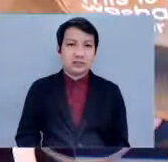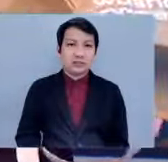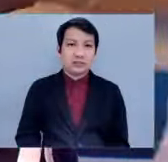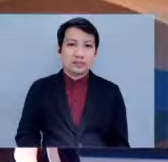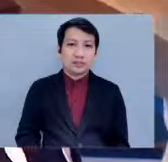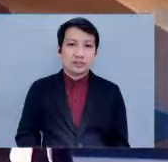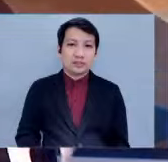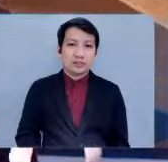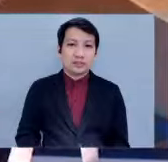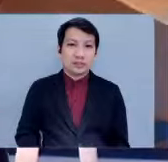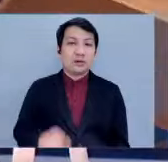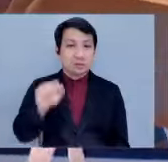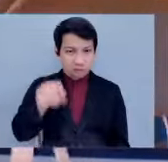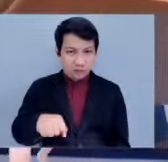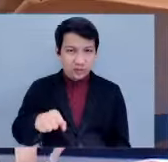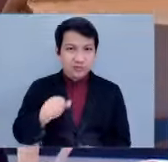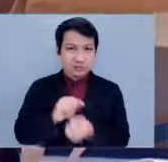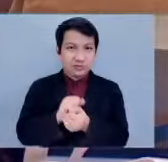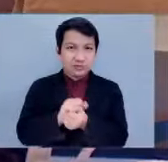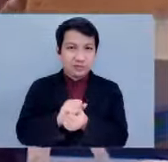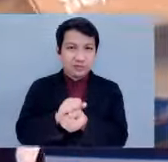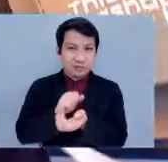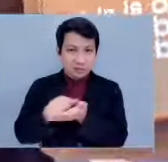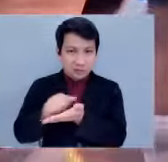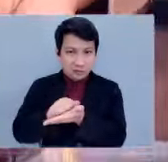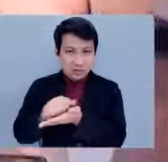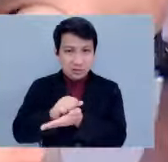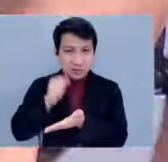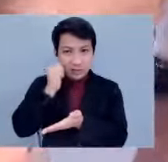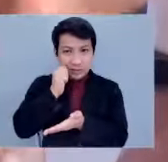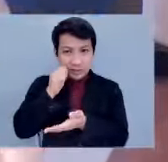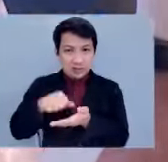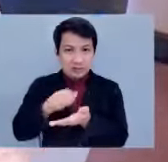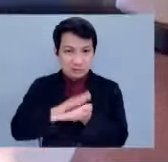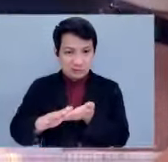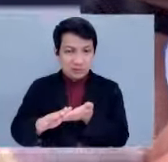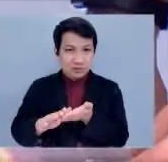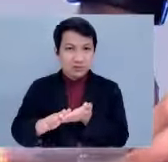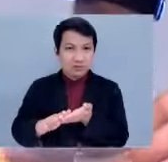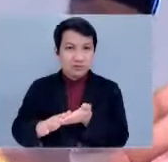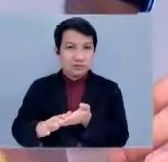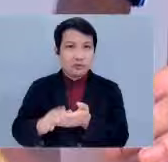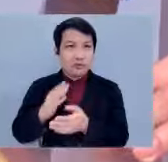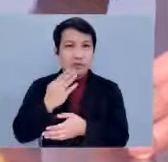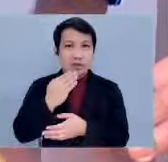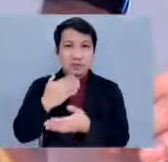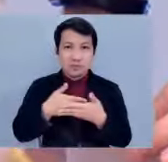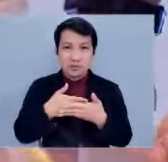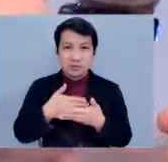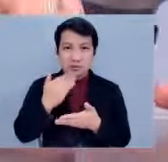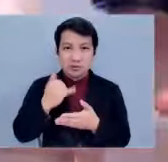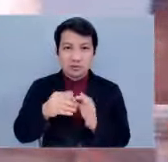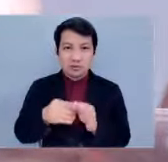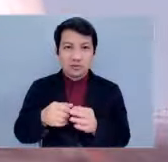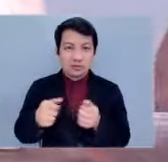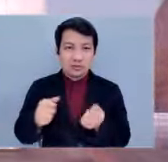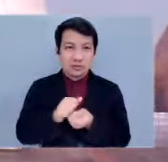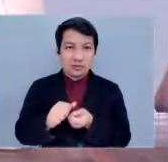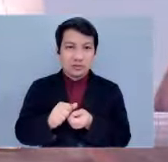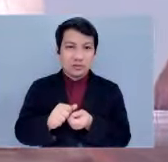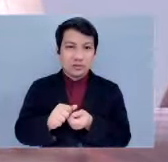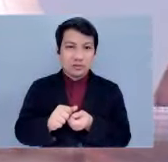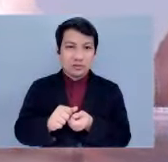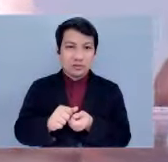Opo, ma'am. Pwede po siyang sabunin. And then, initially, you can just wipe it with baby wipes. Okay. But pag nilaban nyo, pwede siyang gamitan ng detergent